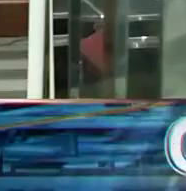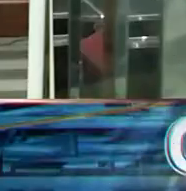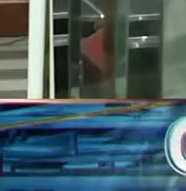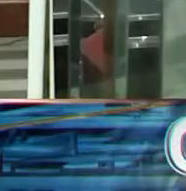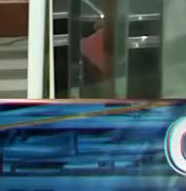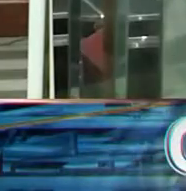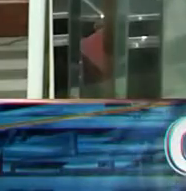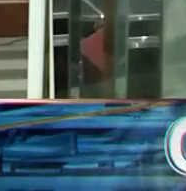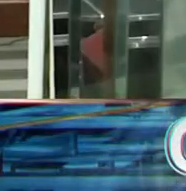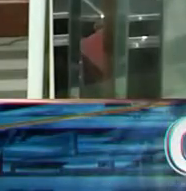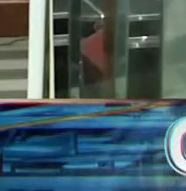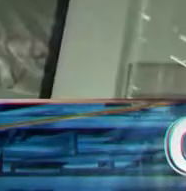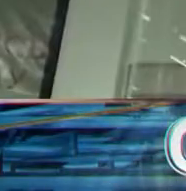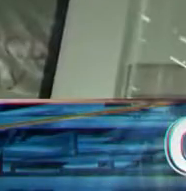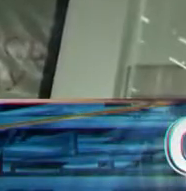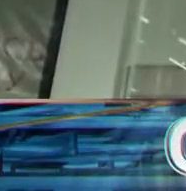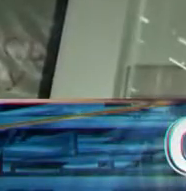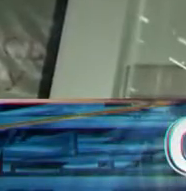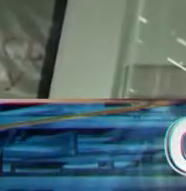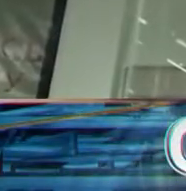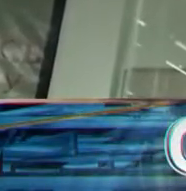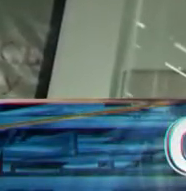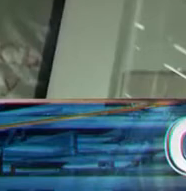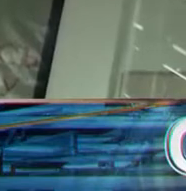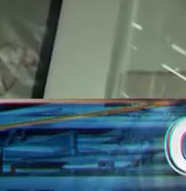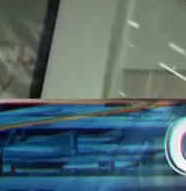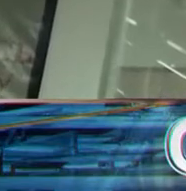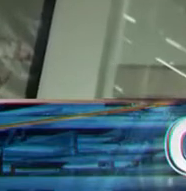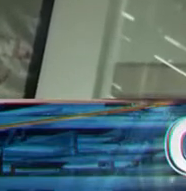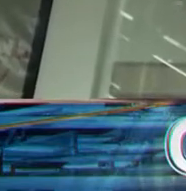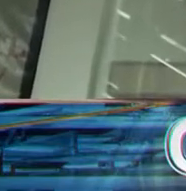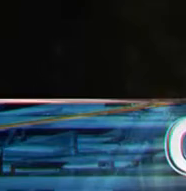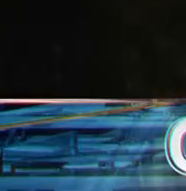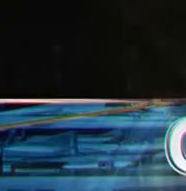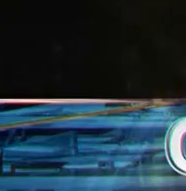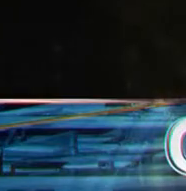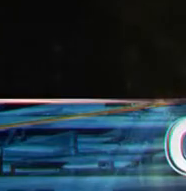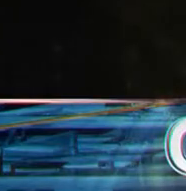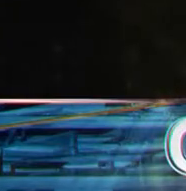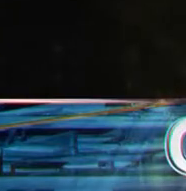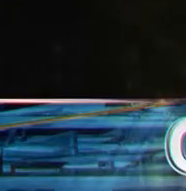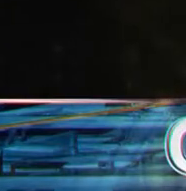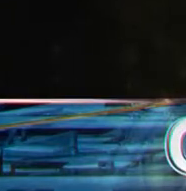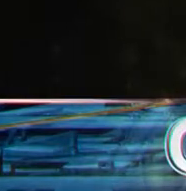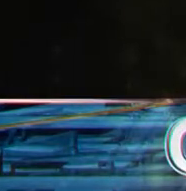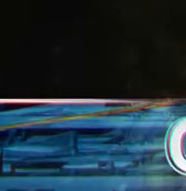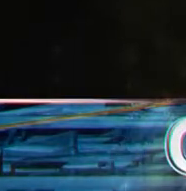Эхо войны. С поля боя на память потомкам. В Талдыкургане организована онлайн-выставка к 75-летию Великой